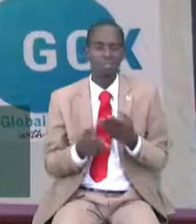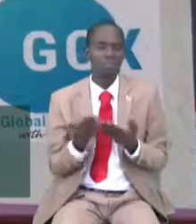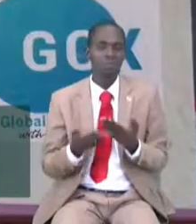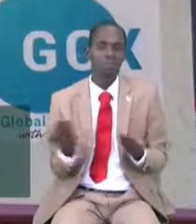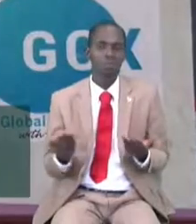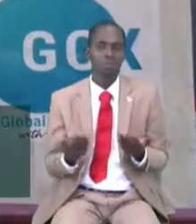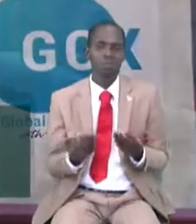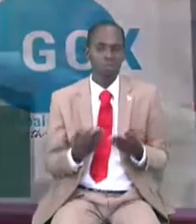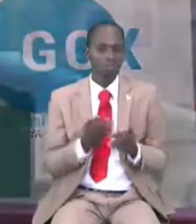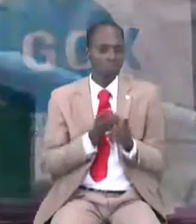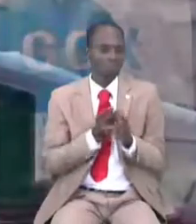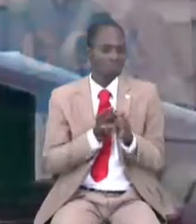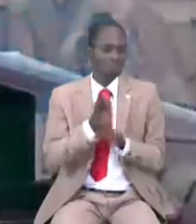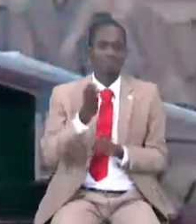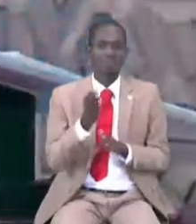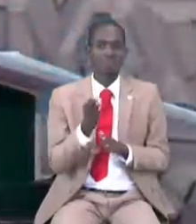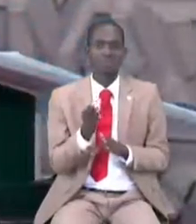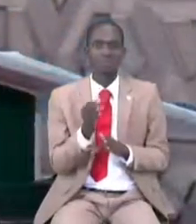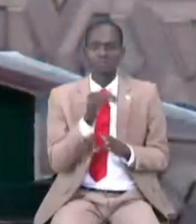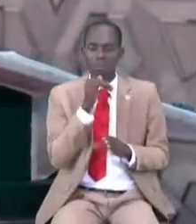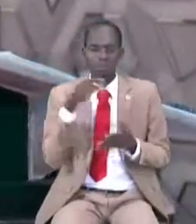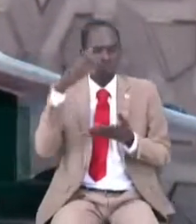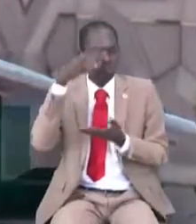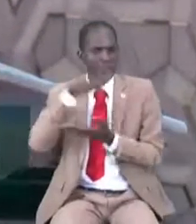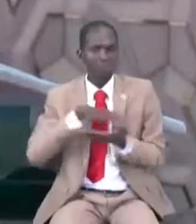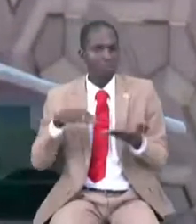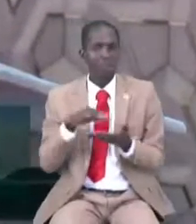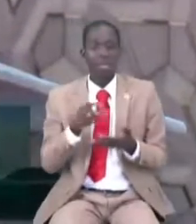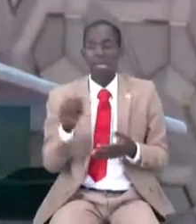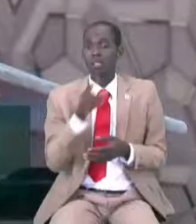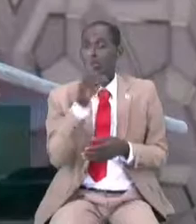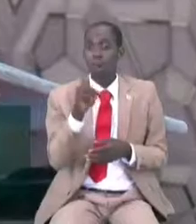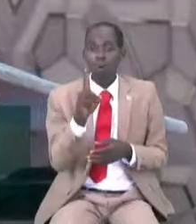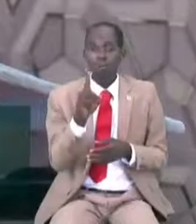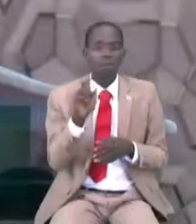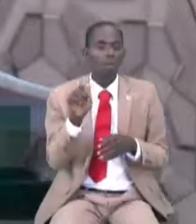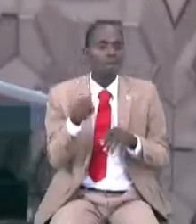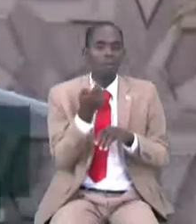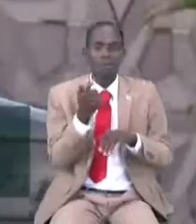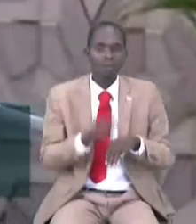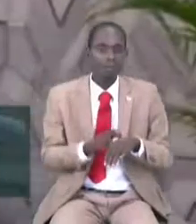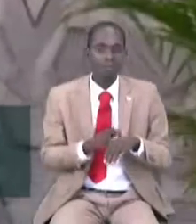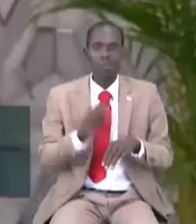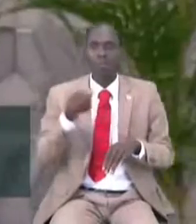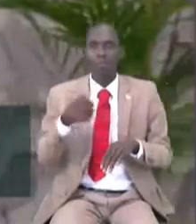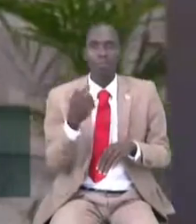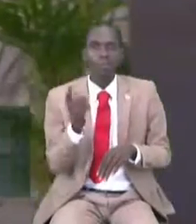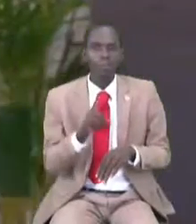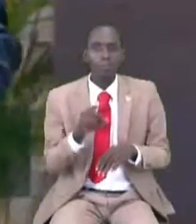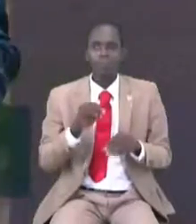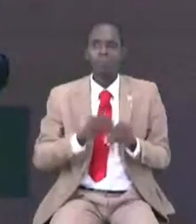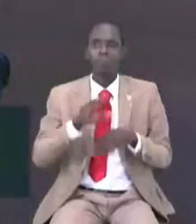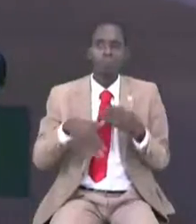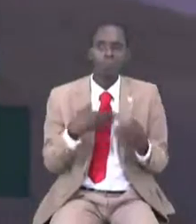quiconque, en n'importe quel temps, partout, dans n'importe quel pays, afin que quiconque croit en lui ne périsse